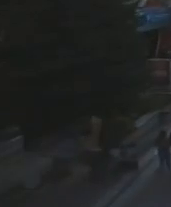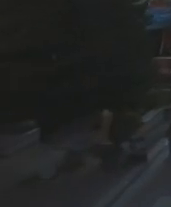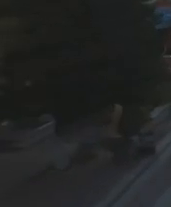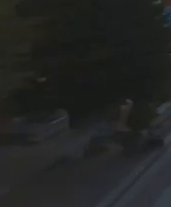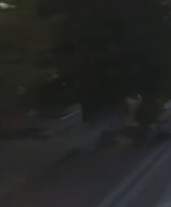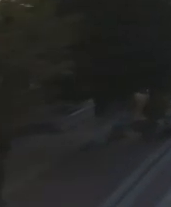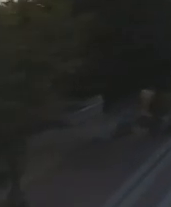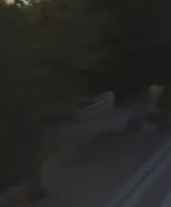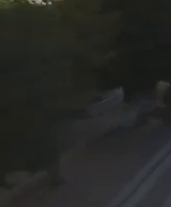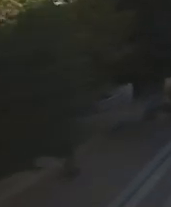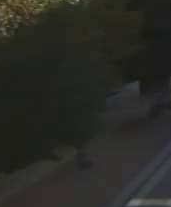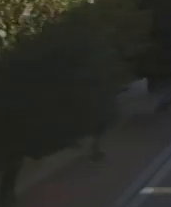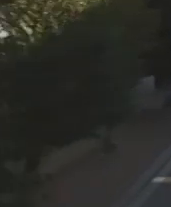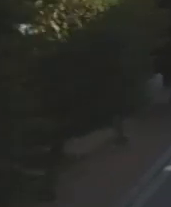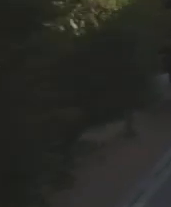Дякую.